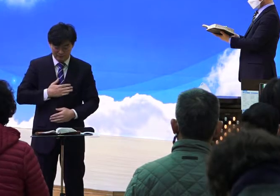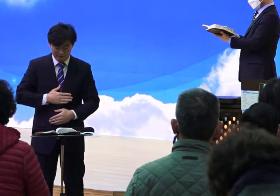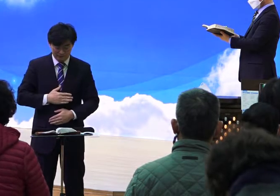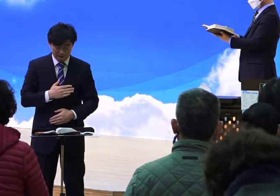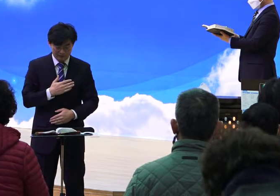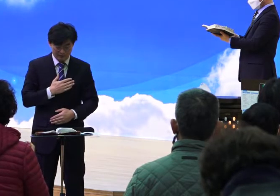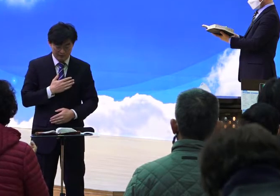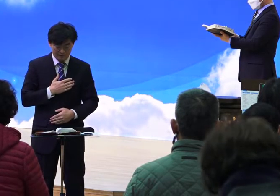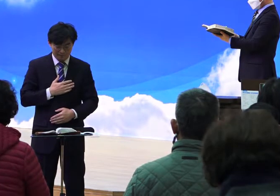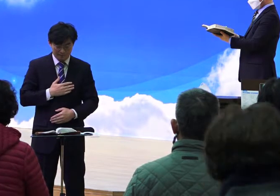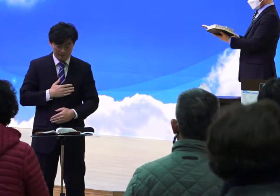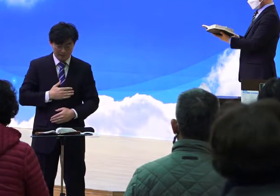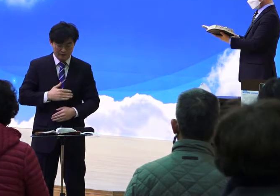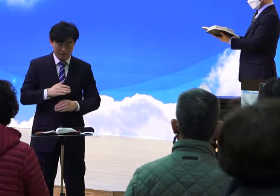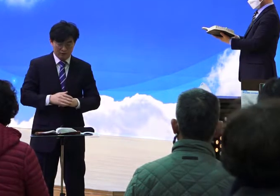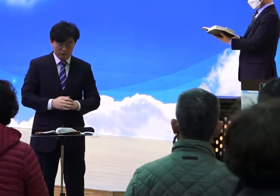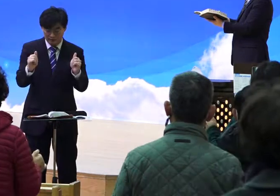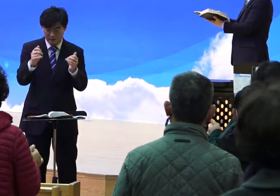좋아하신다.